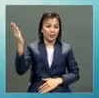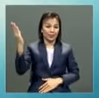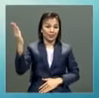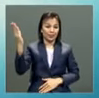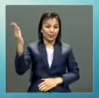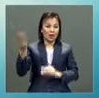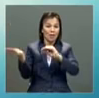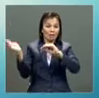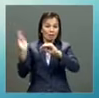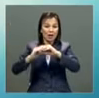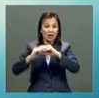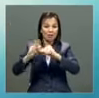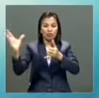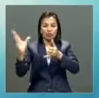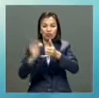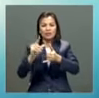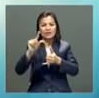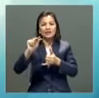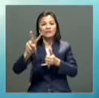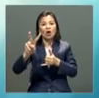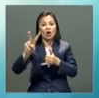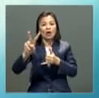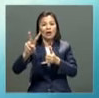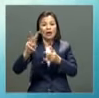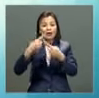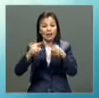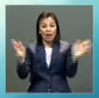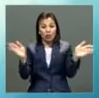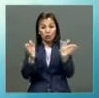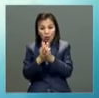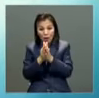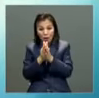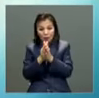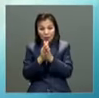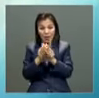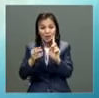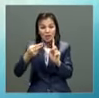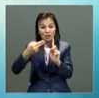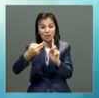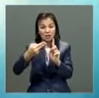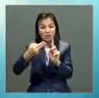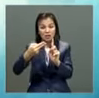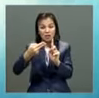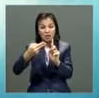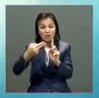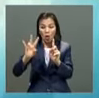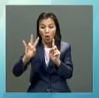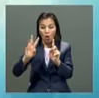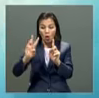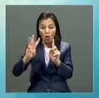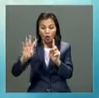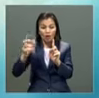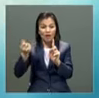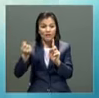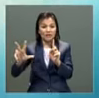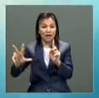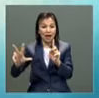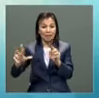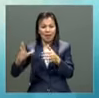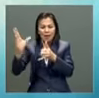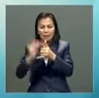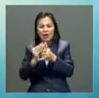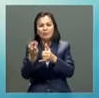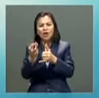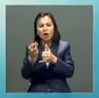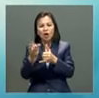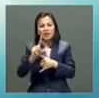พิ่มขึ้น22รายเท่านั้นเองแต่สะสมเขามากกว่าเราครับ10,000กับ613แต่เขาเพิ่มน้อยมาก